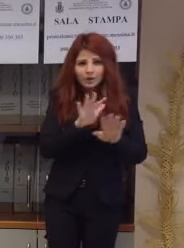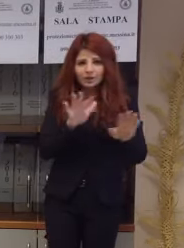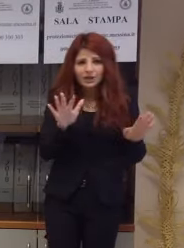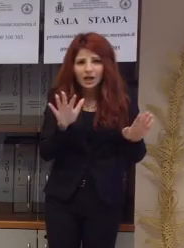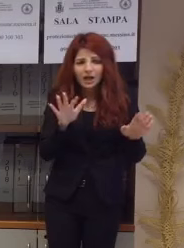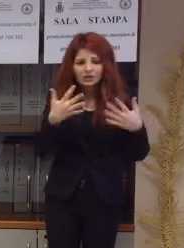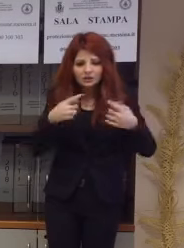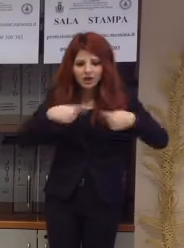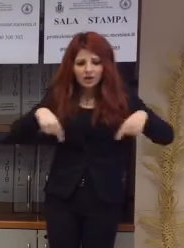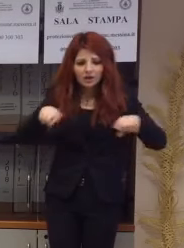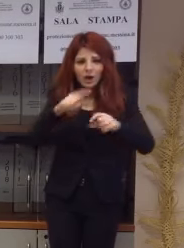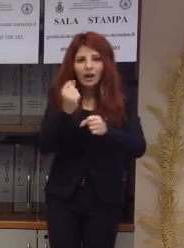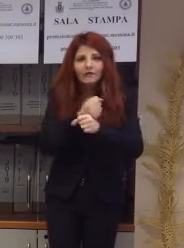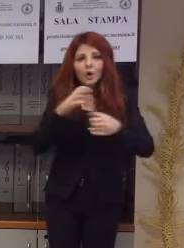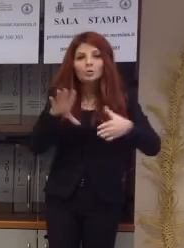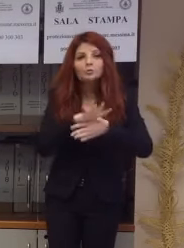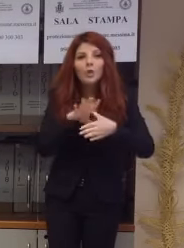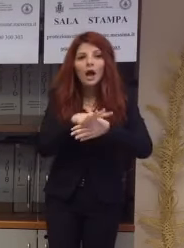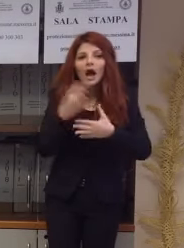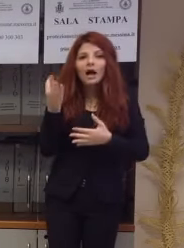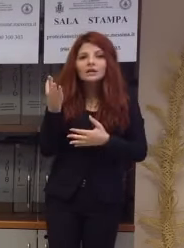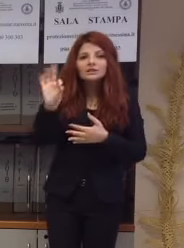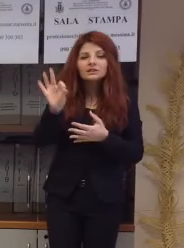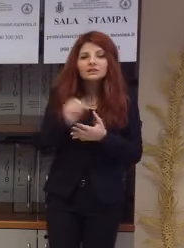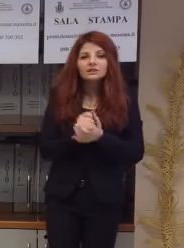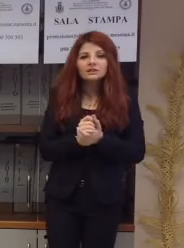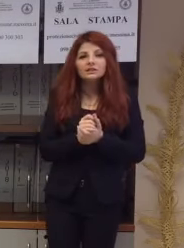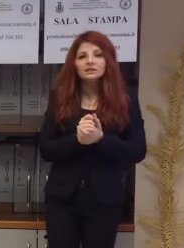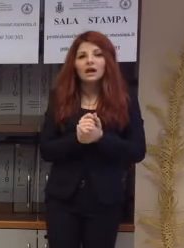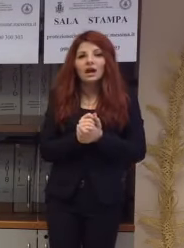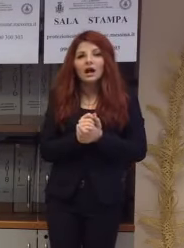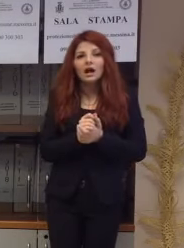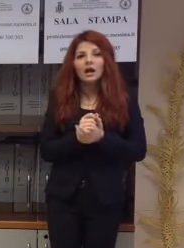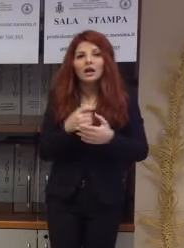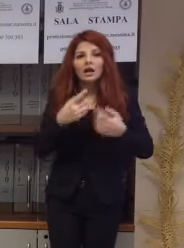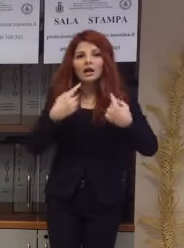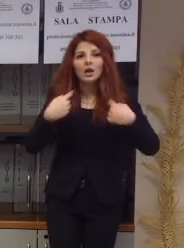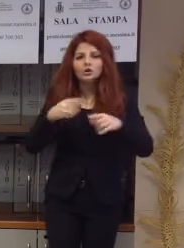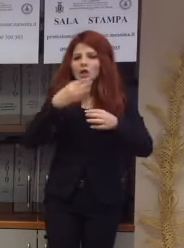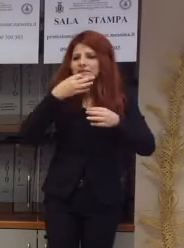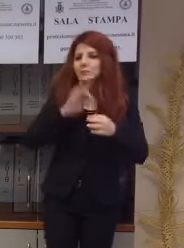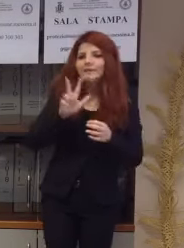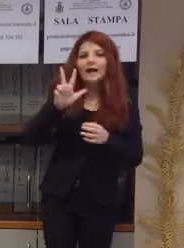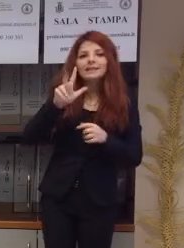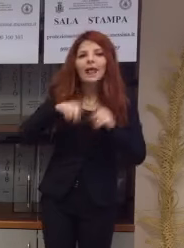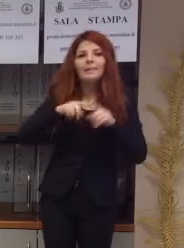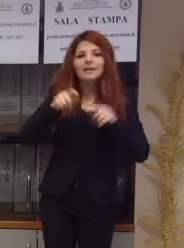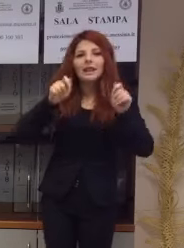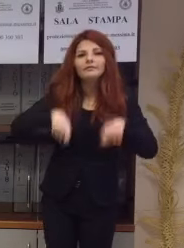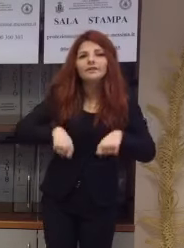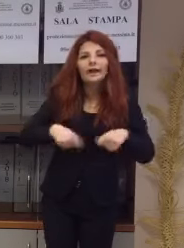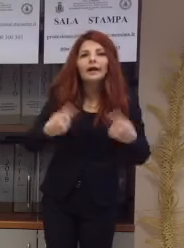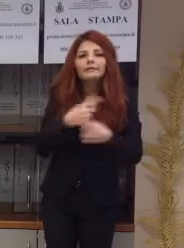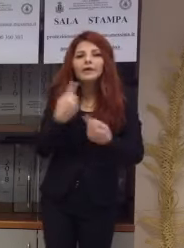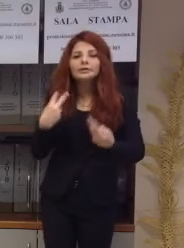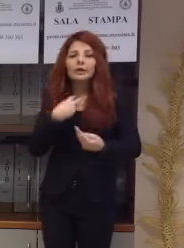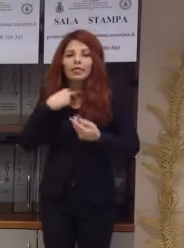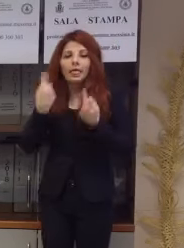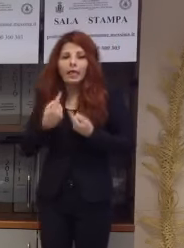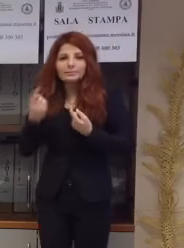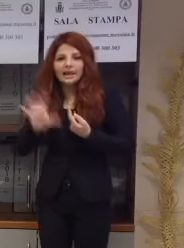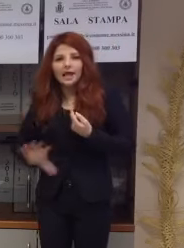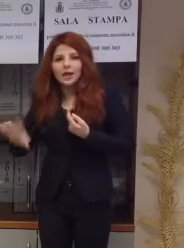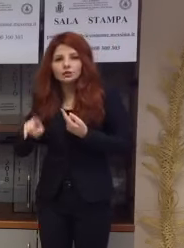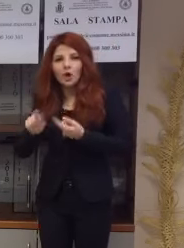partiti e potevamo partire già il 3-4 di aprile, e perché ci siamo messi appresso alla regione che cambiava le carte in tavola in continuazione, e